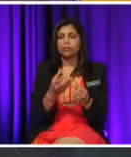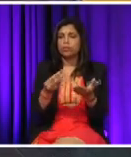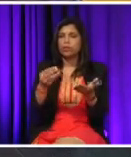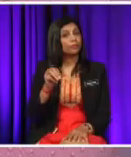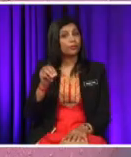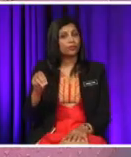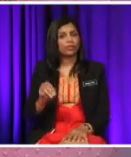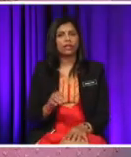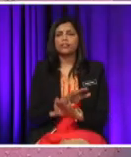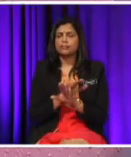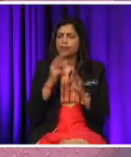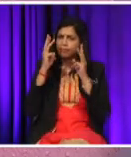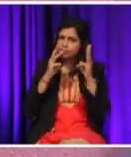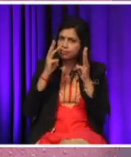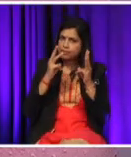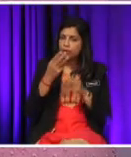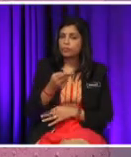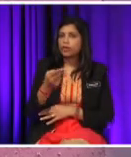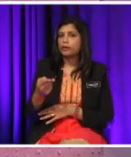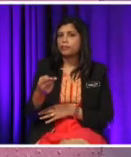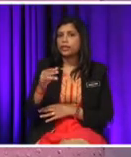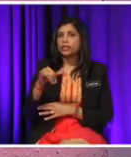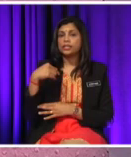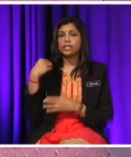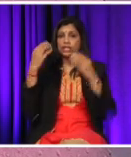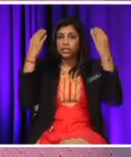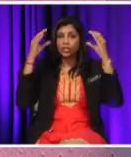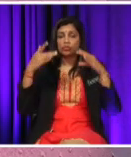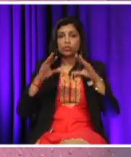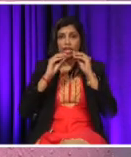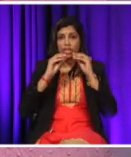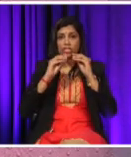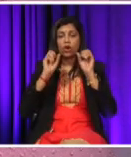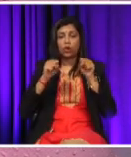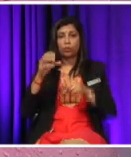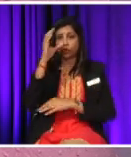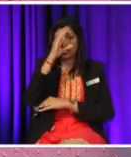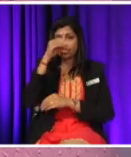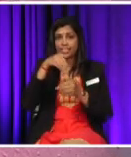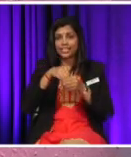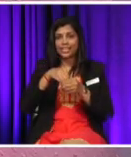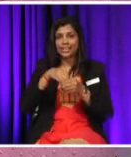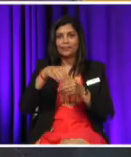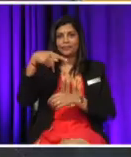baik murid-murid Jangan risau bahan-bahan yang ada di sini boleh didapatkan di plantar D5